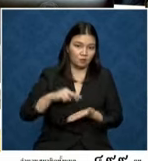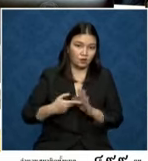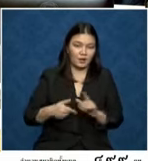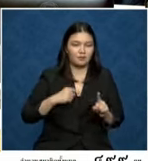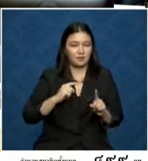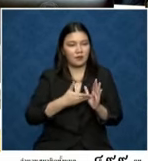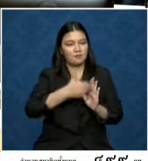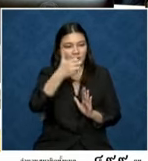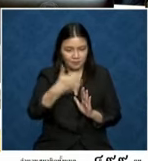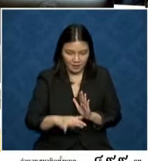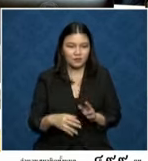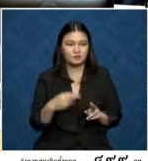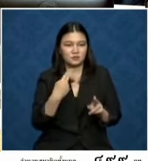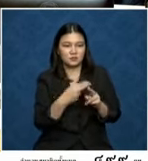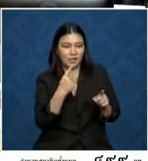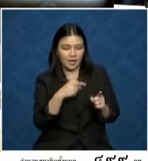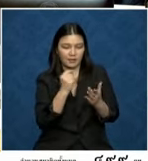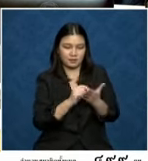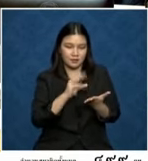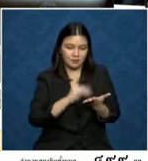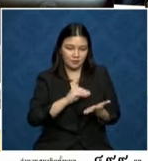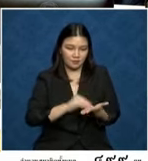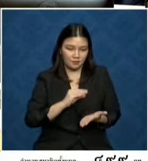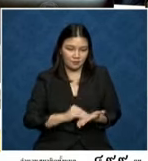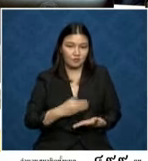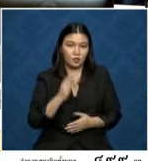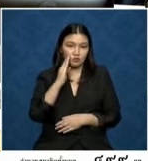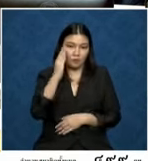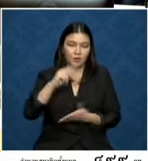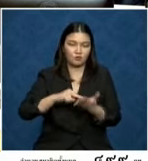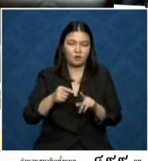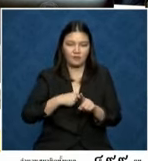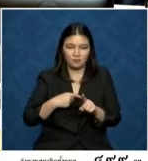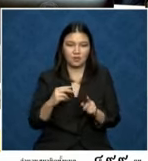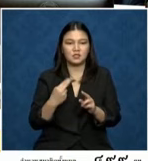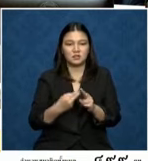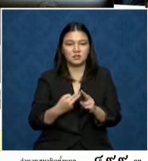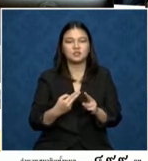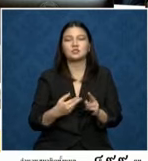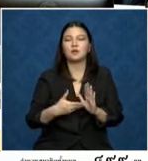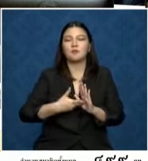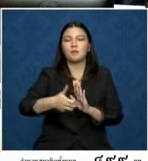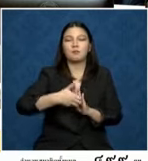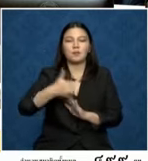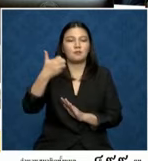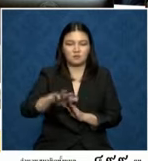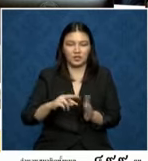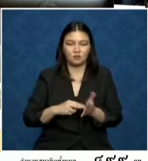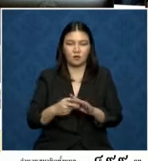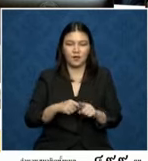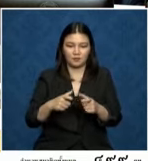การจ่ายเงินหรือว่าเช็คเด้งไม่ให้มาขอซื้อเช็คได้อีกและควรต้องมีการส่งข้อมูลดังกล่าวไปกับทุกธนาคารอื่นๆในประเท